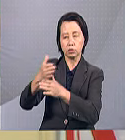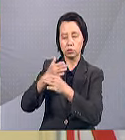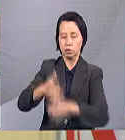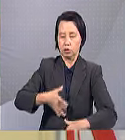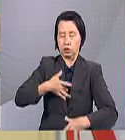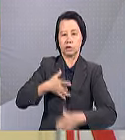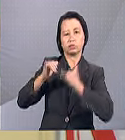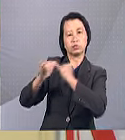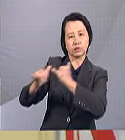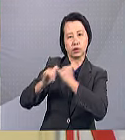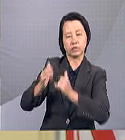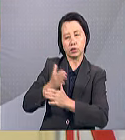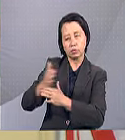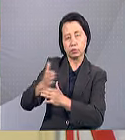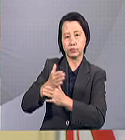yang sama.